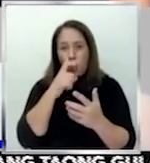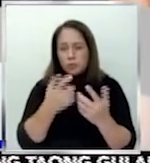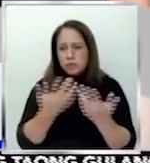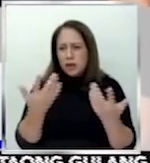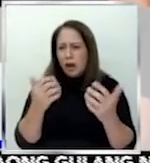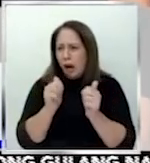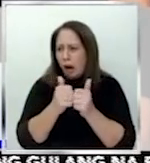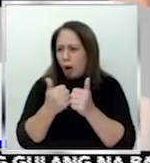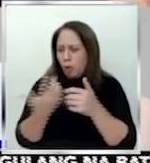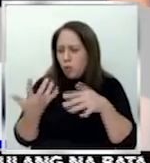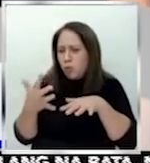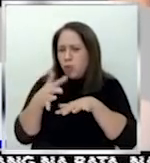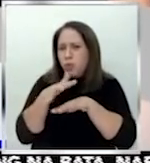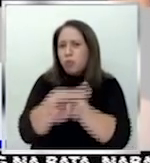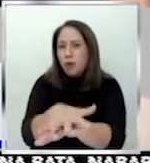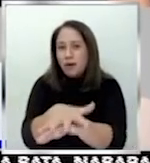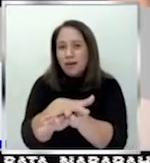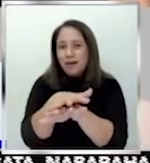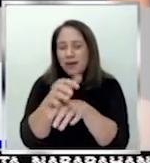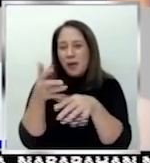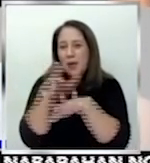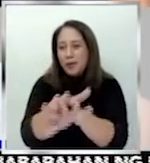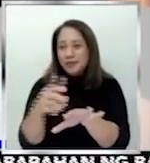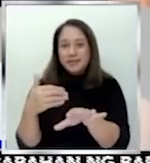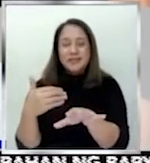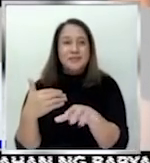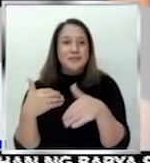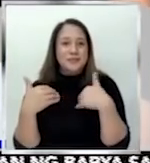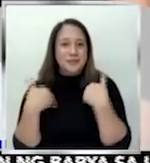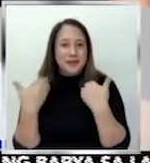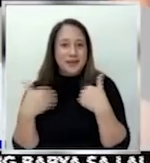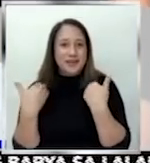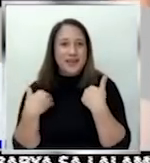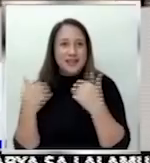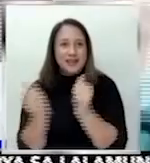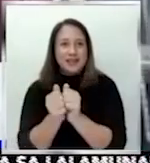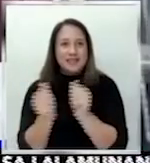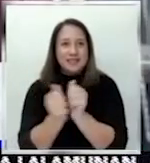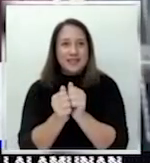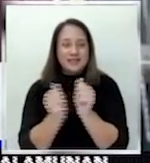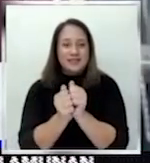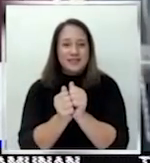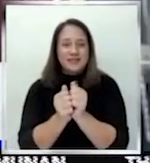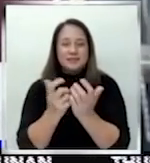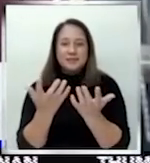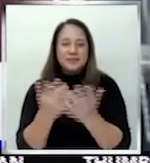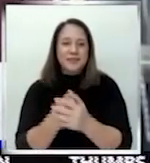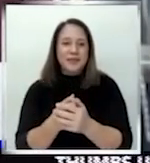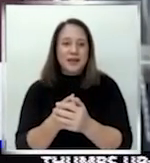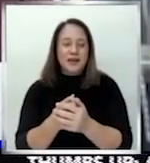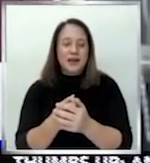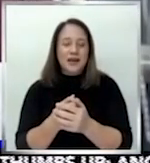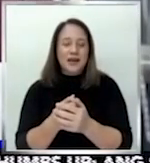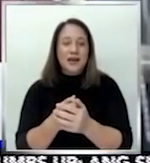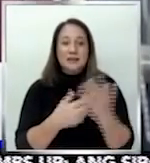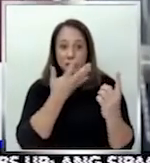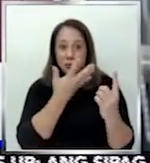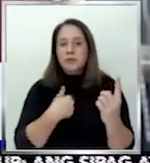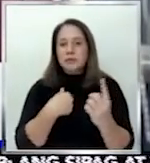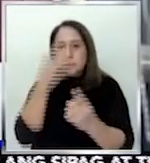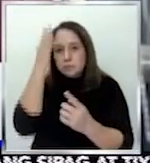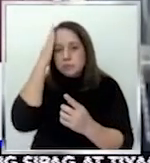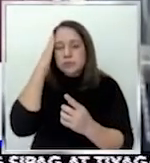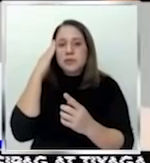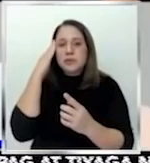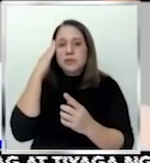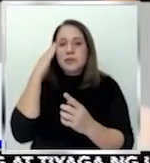agad ito sa mga millennials na kasama din sa mga applicants. Si Tatay Rotelio may pakiusap sa mga employer ng iba't